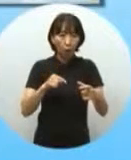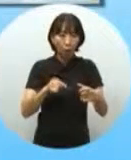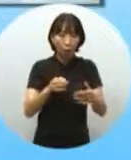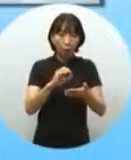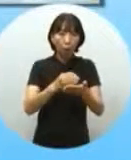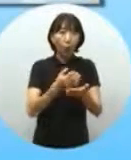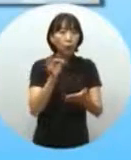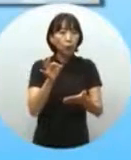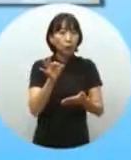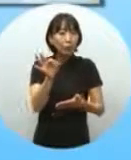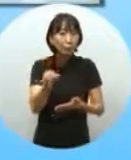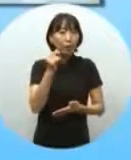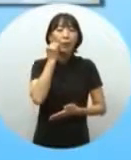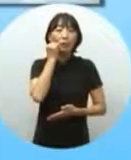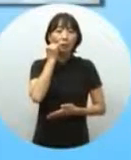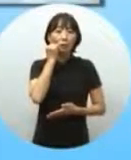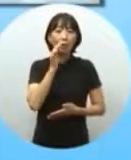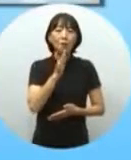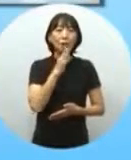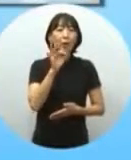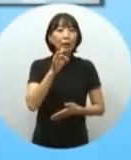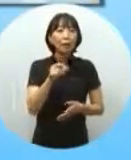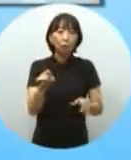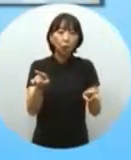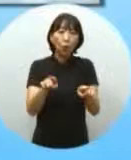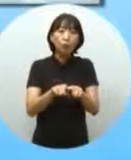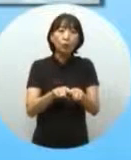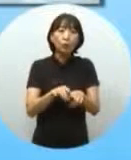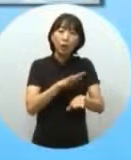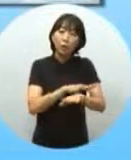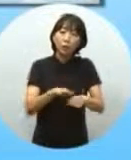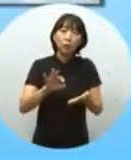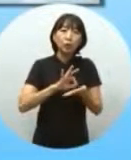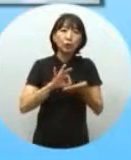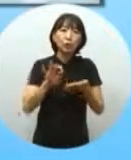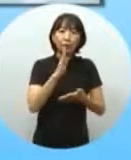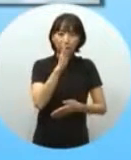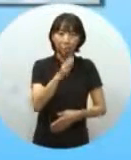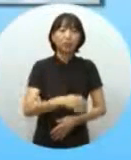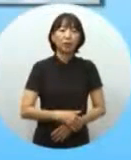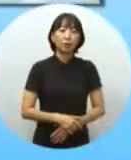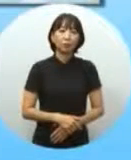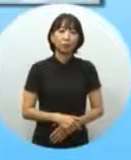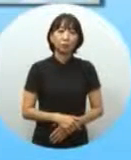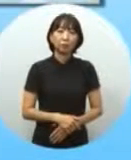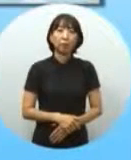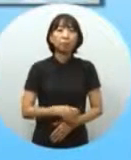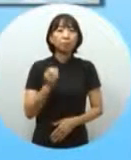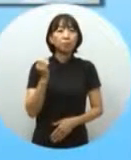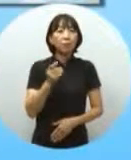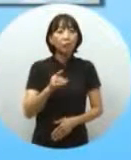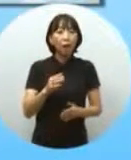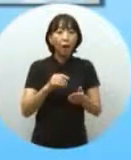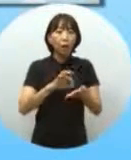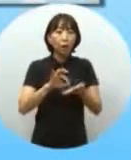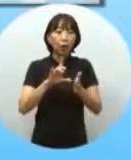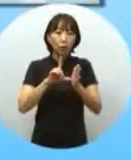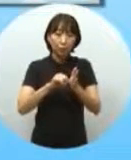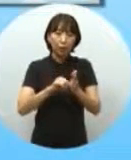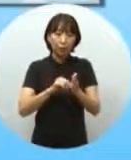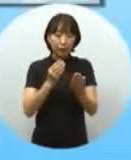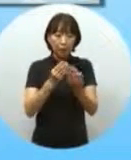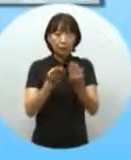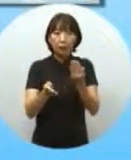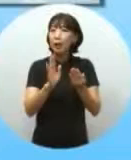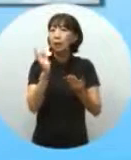釣りが出ないので、現金と併用して上手に使ってください。また利用するときは